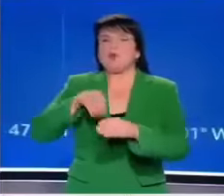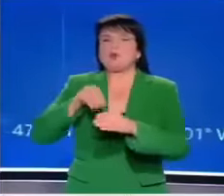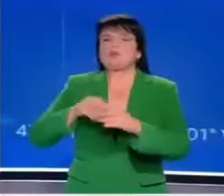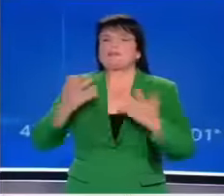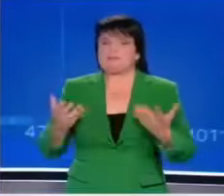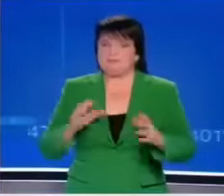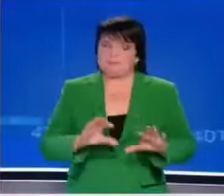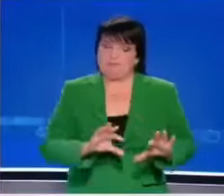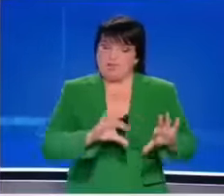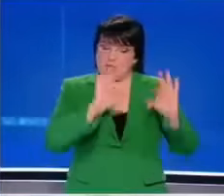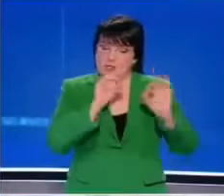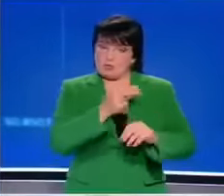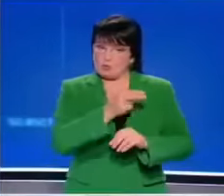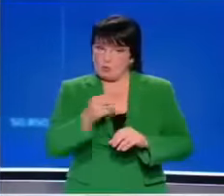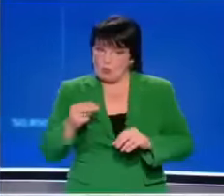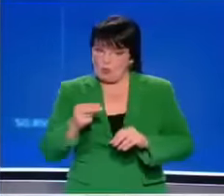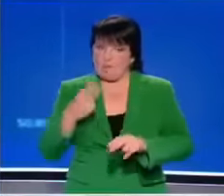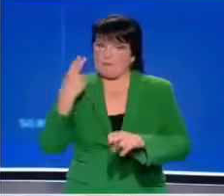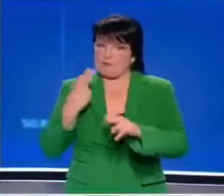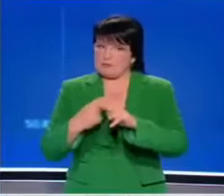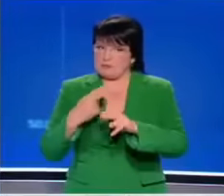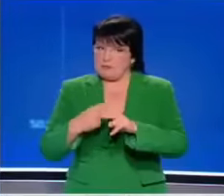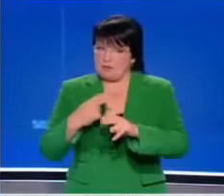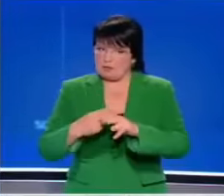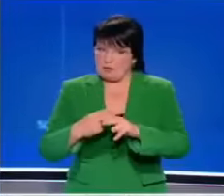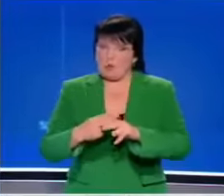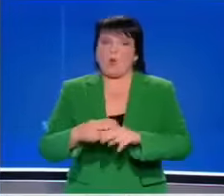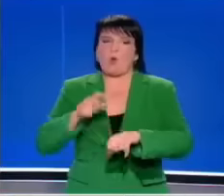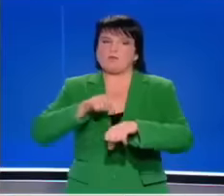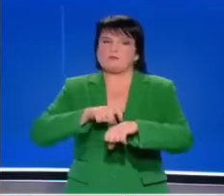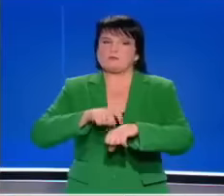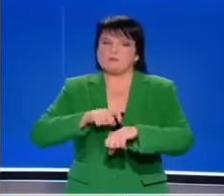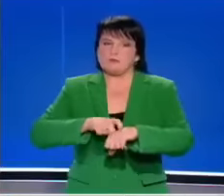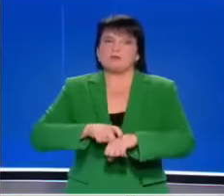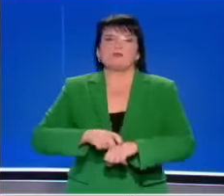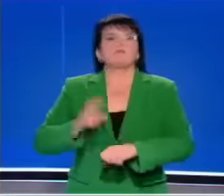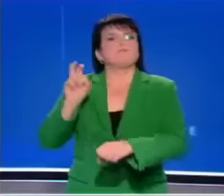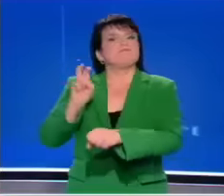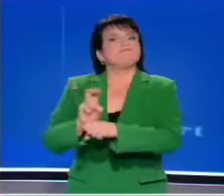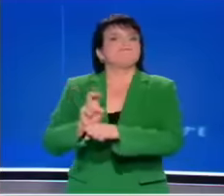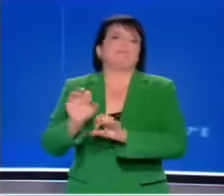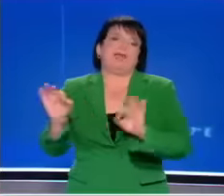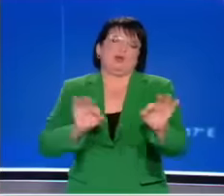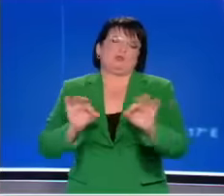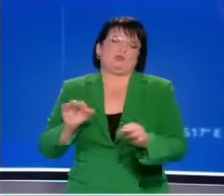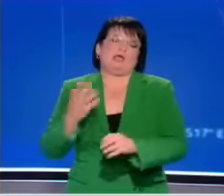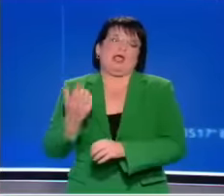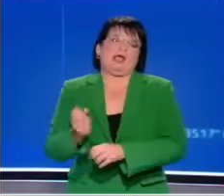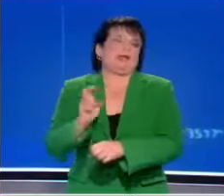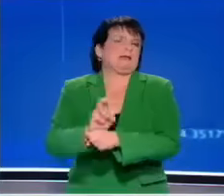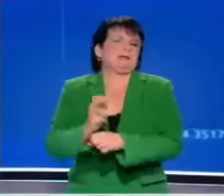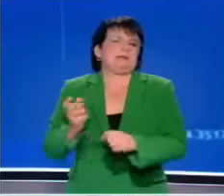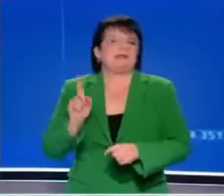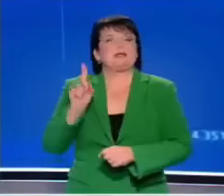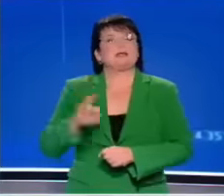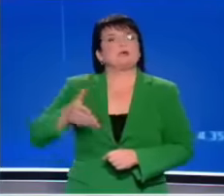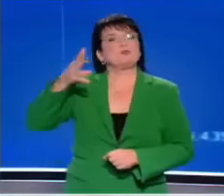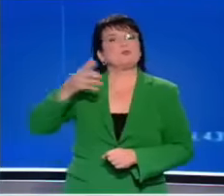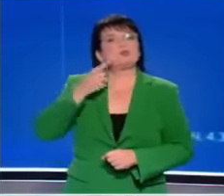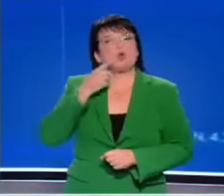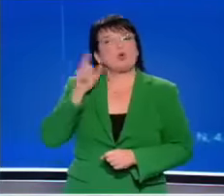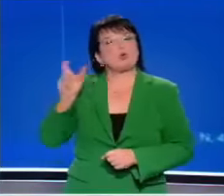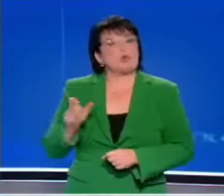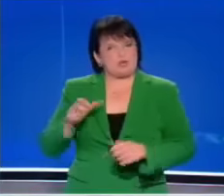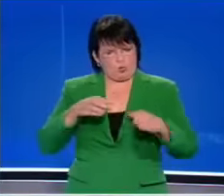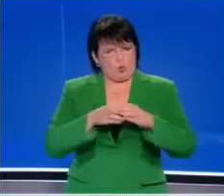ξεκινήσω από το θέμα που είναι πρώτη γραμμή στην επικαιρότητα το θέμα του πόθεν έσχε σας ε ο κυριάκος μητσοτάκης